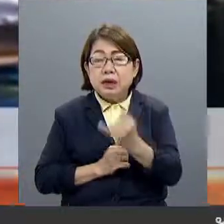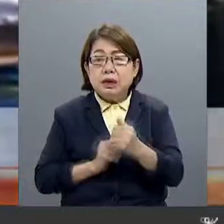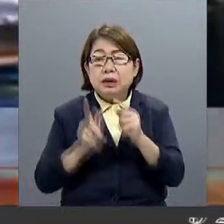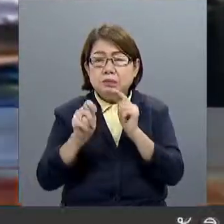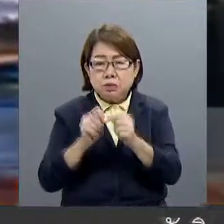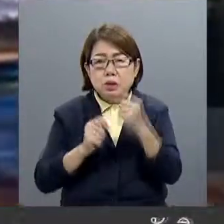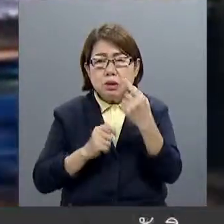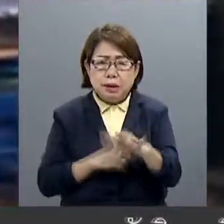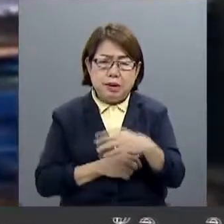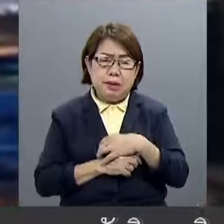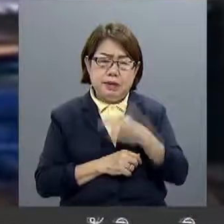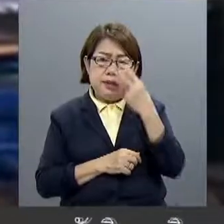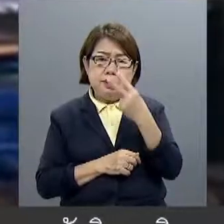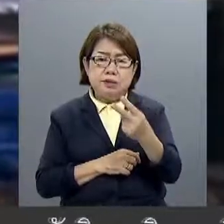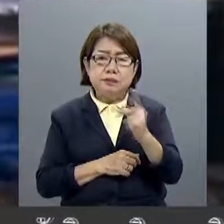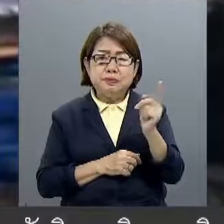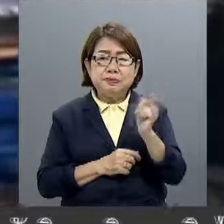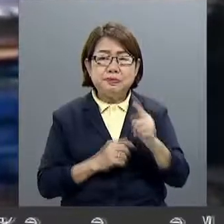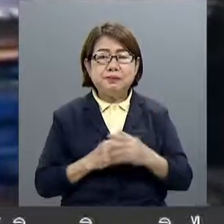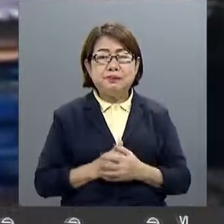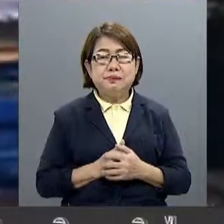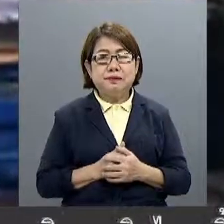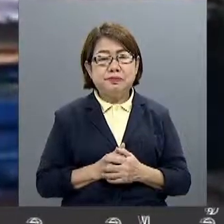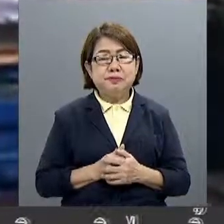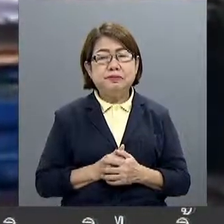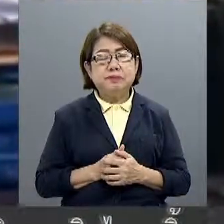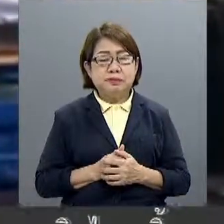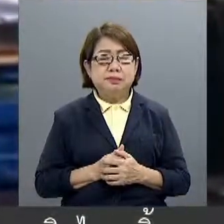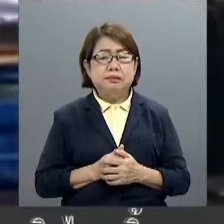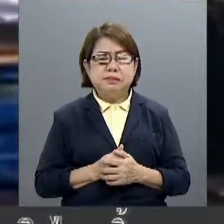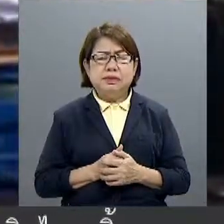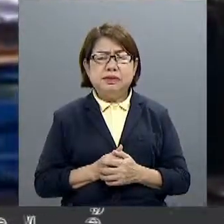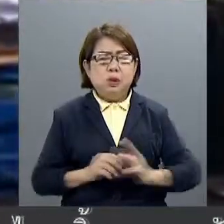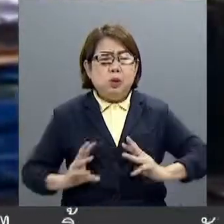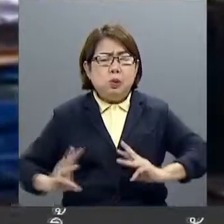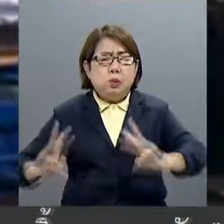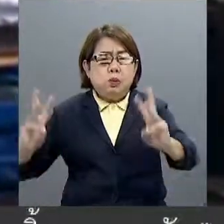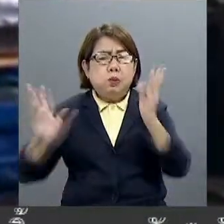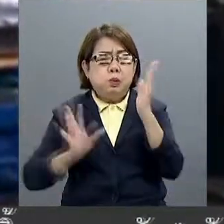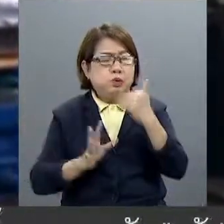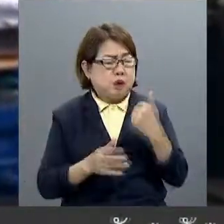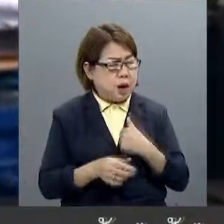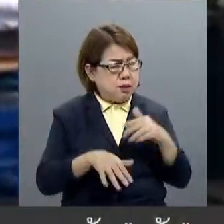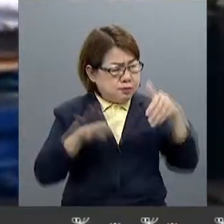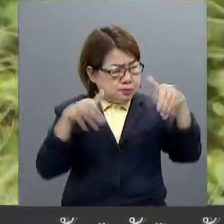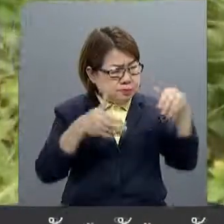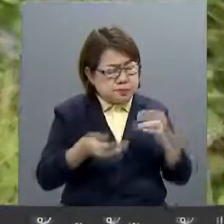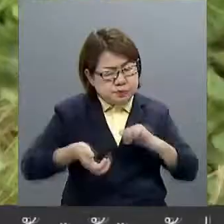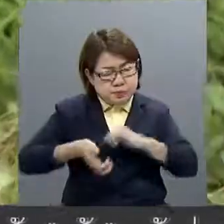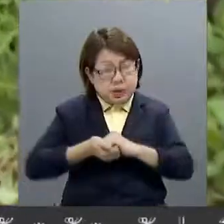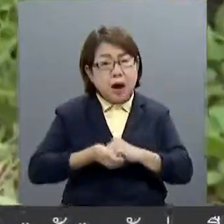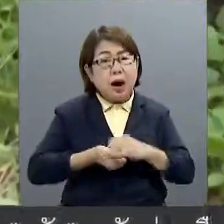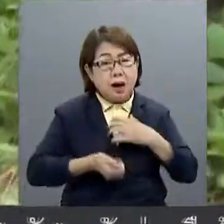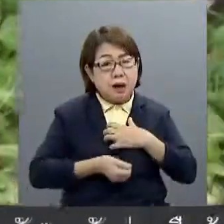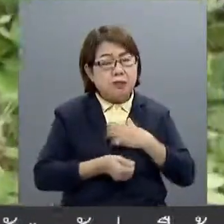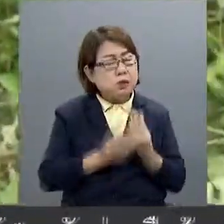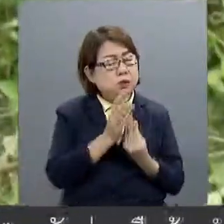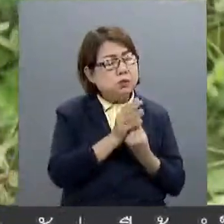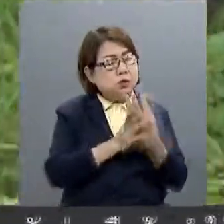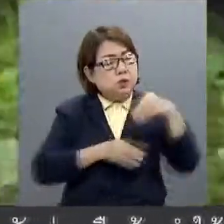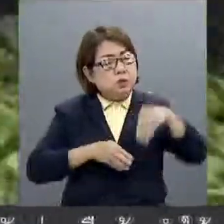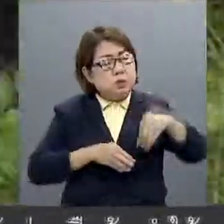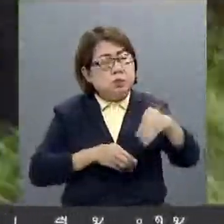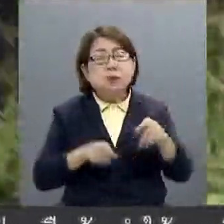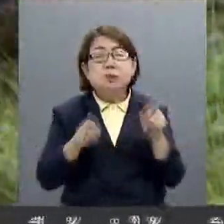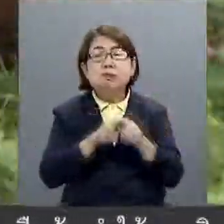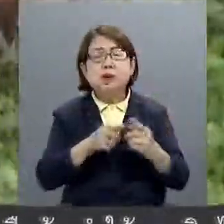ก็ความสวยงามเกิดขึ้นแล้วก็ความสามัคคีในภาครั